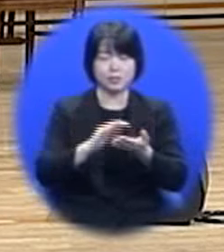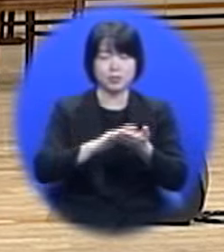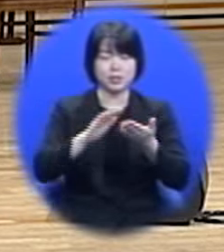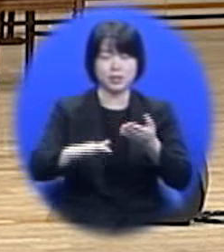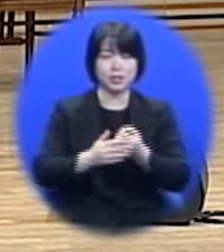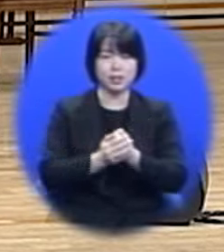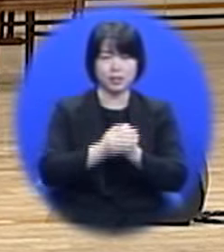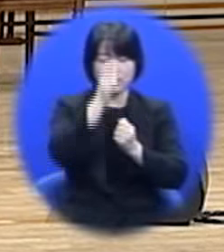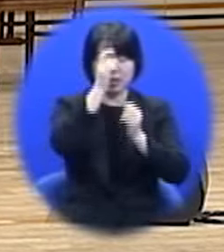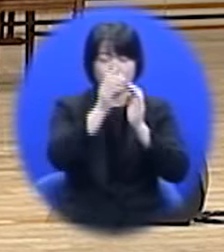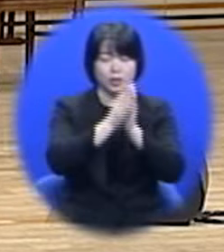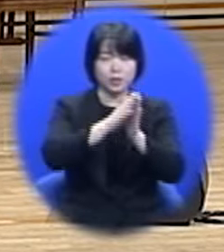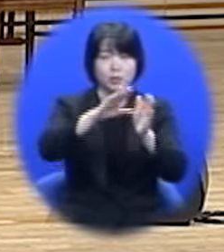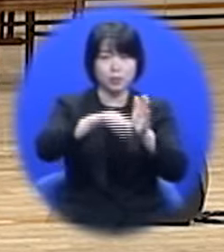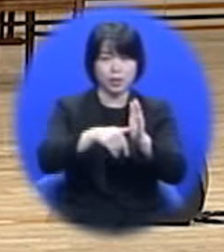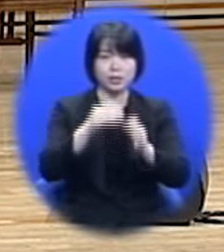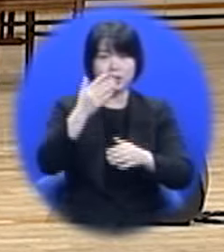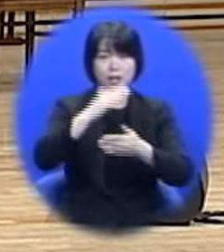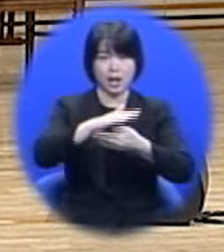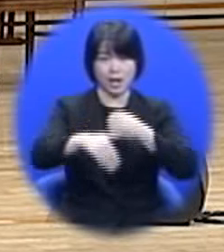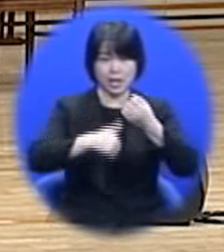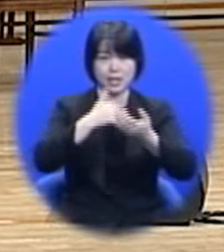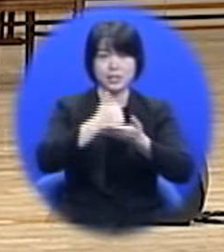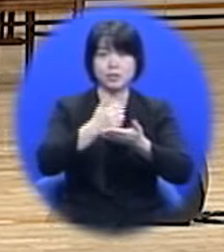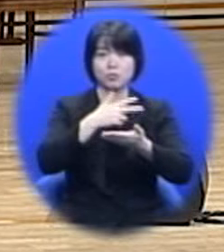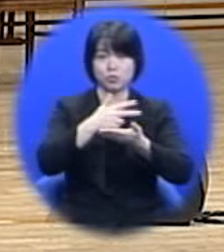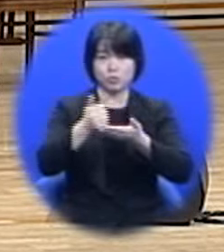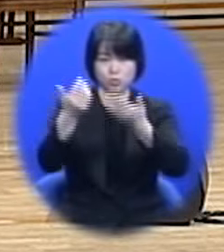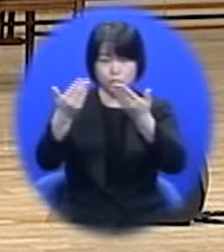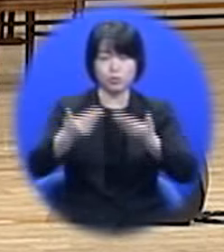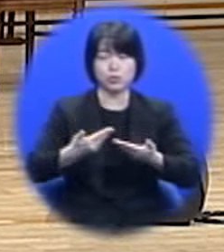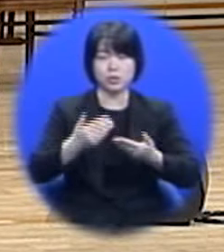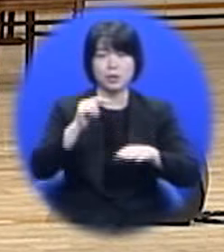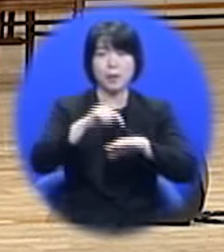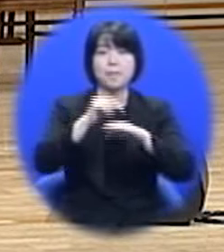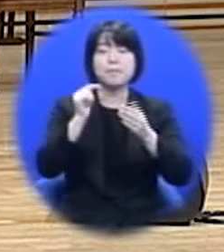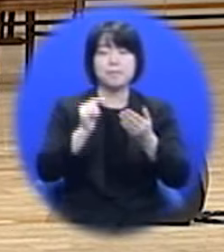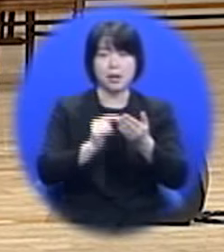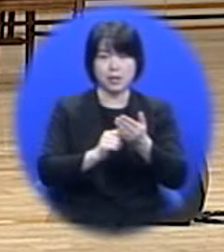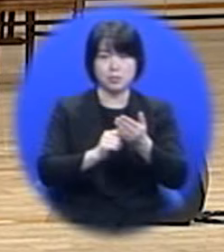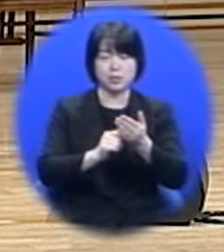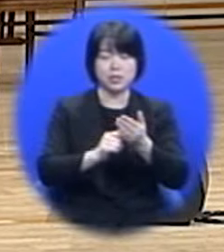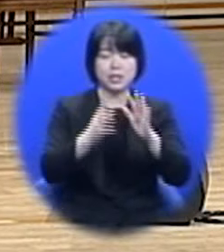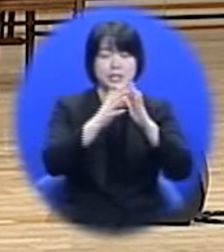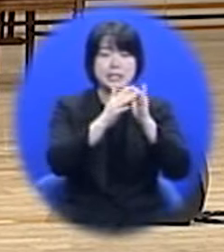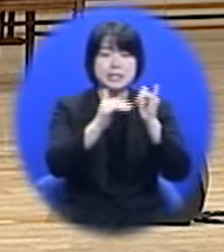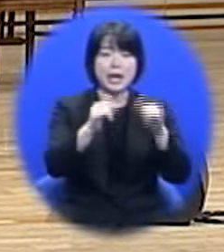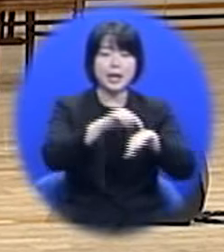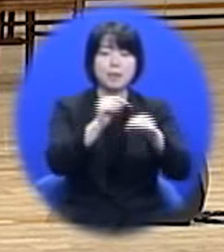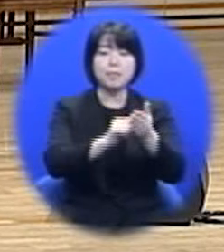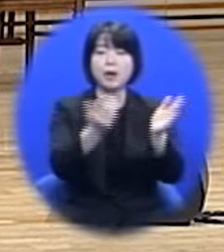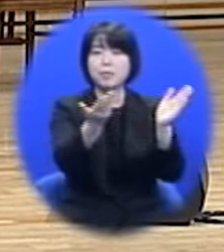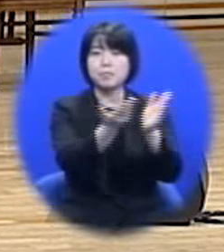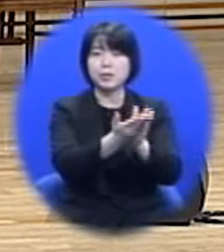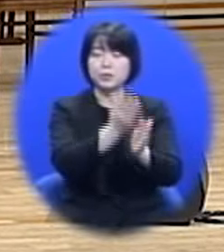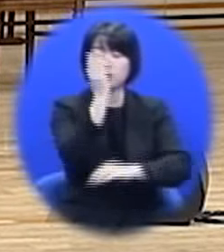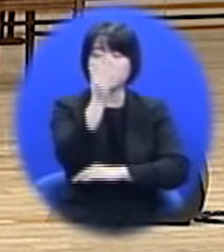기도하면서 하나님이 주신 마음은 사람들 듣기에 맞춰서 설교하지는 말아라.